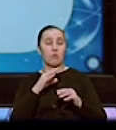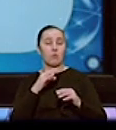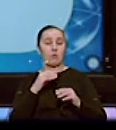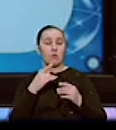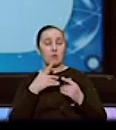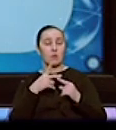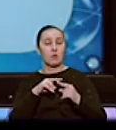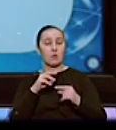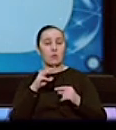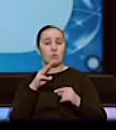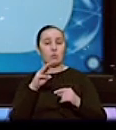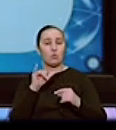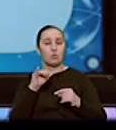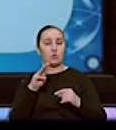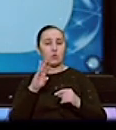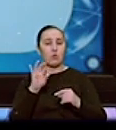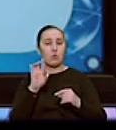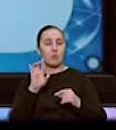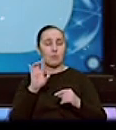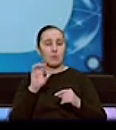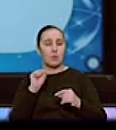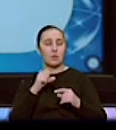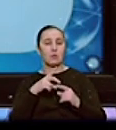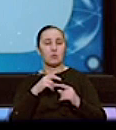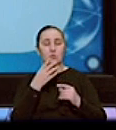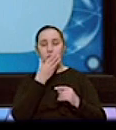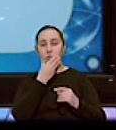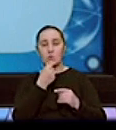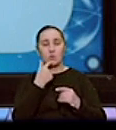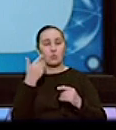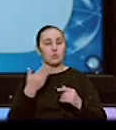tadbirda mutabar chiroyli nutq so'zladi.